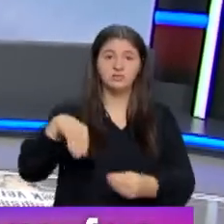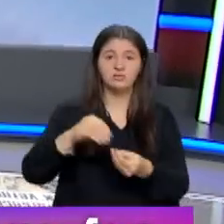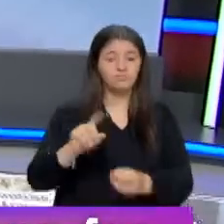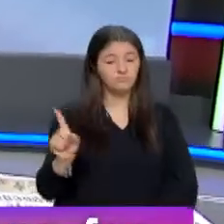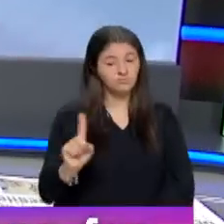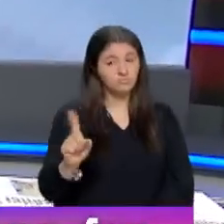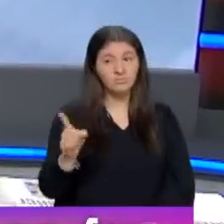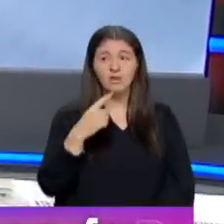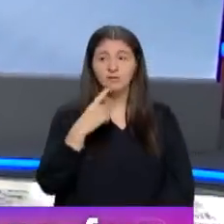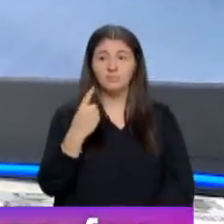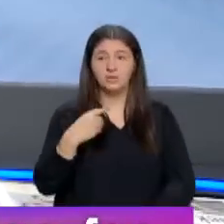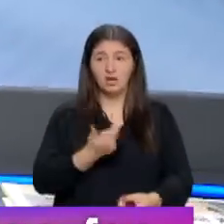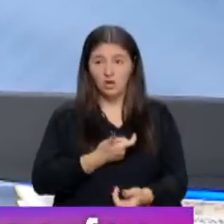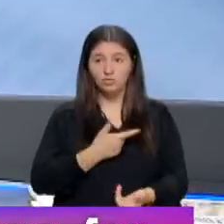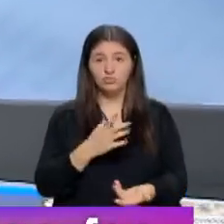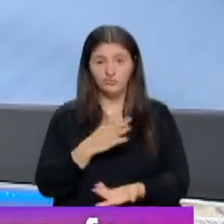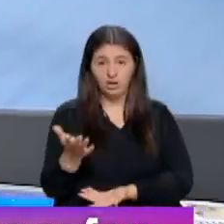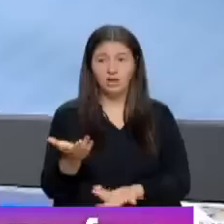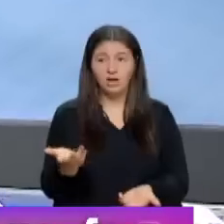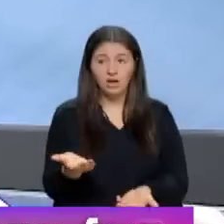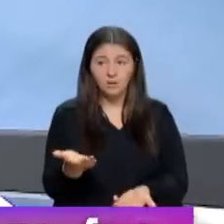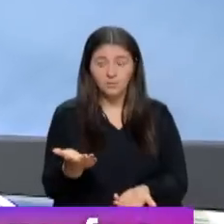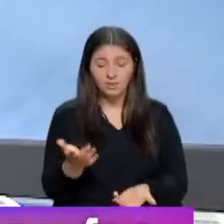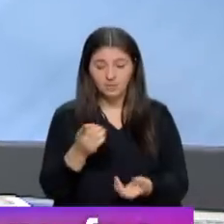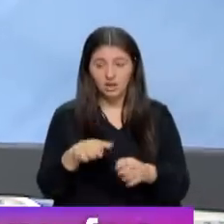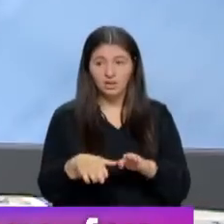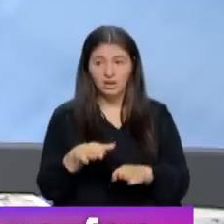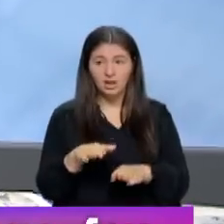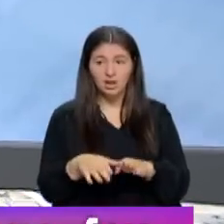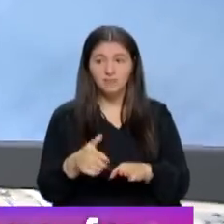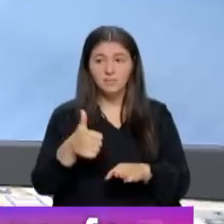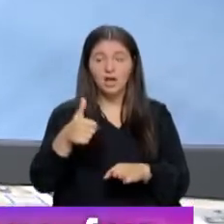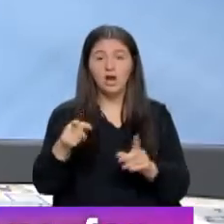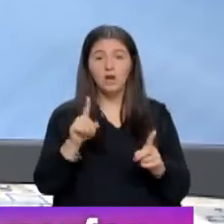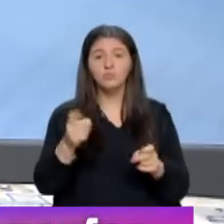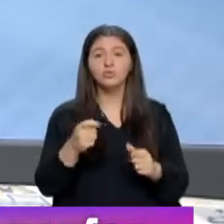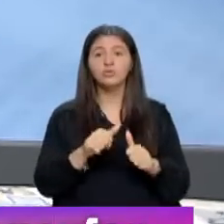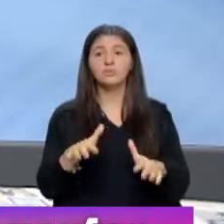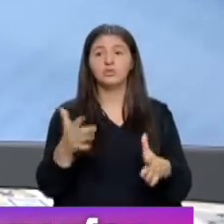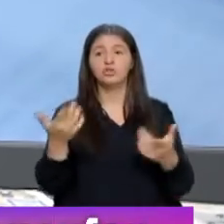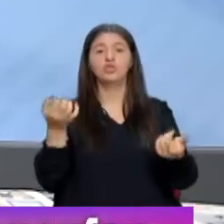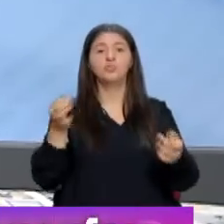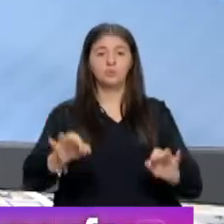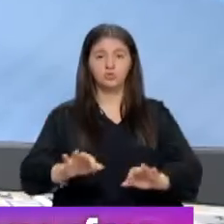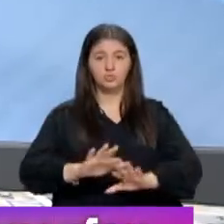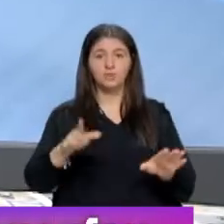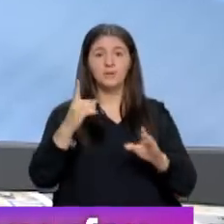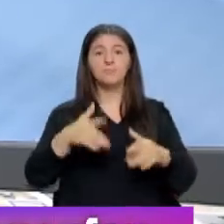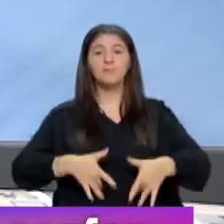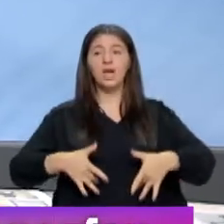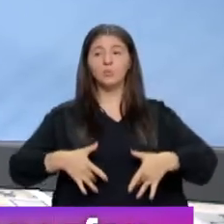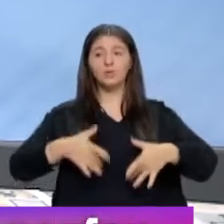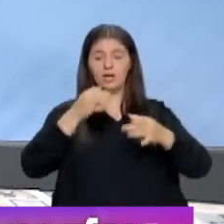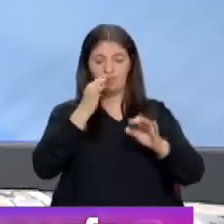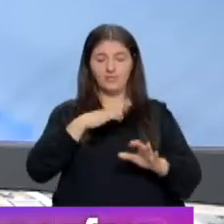yapamazsınız denilen bir yasa var ama bir de Adalet Bakanlığı arabuluculuk sistemini devreye soktu bir memnuniyet